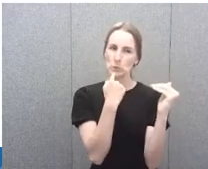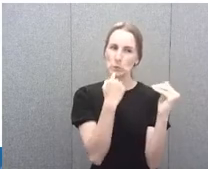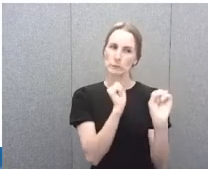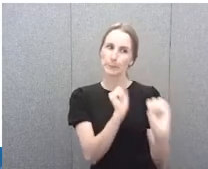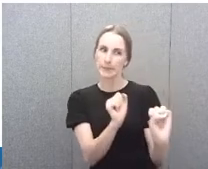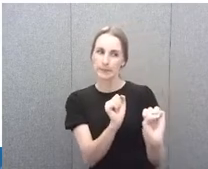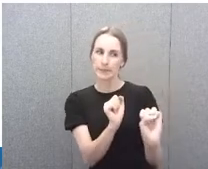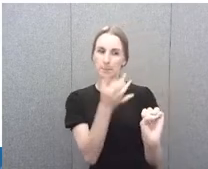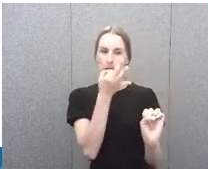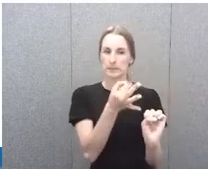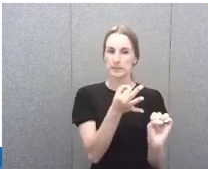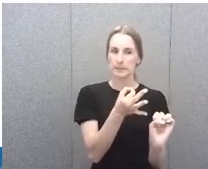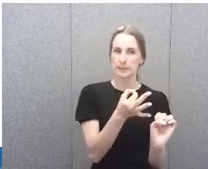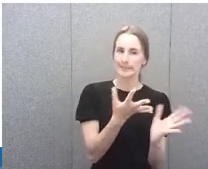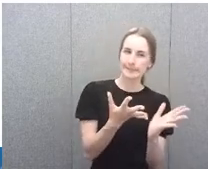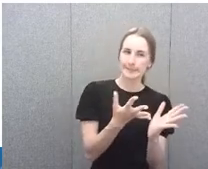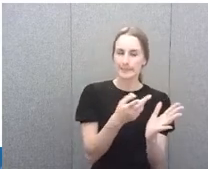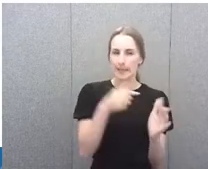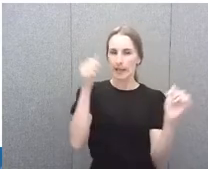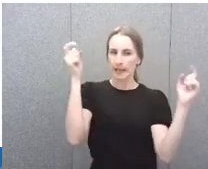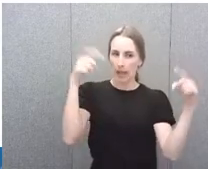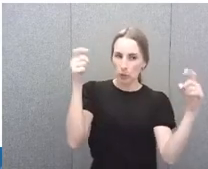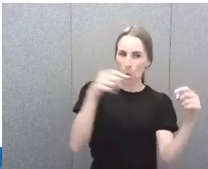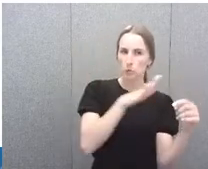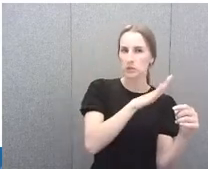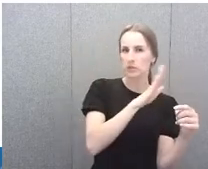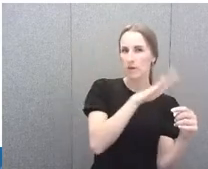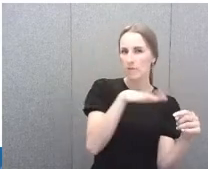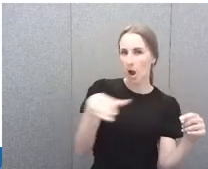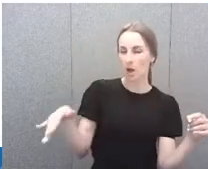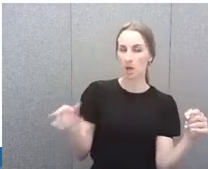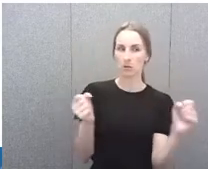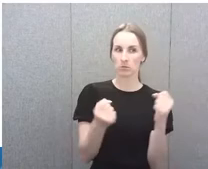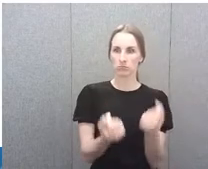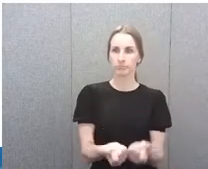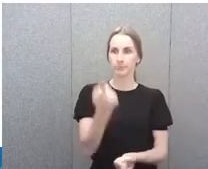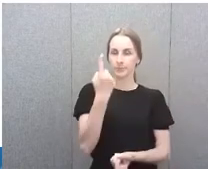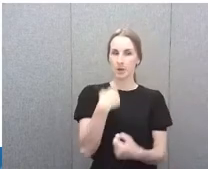спектре, и мне было очень сложно начать об этом говорить. Есть такая организация «Летос